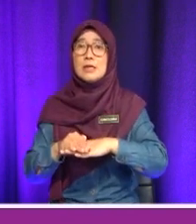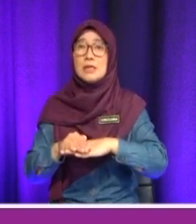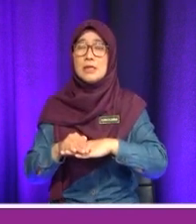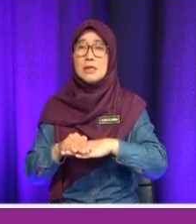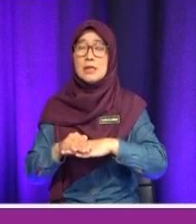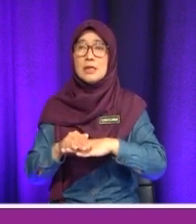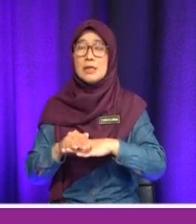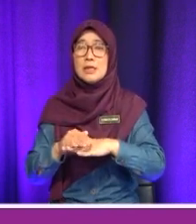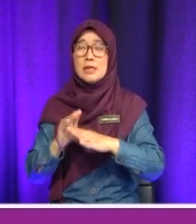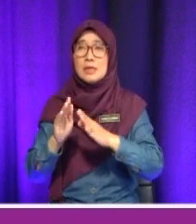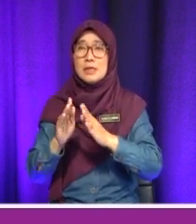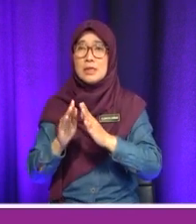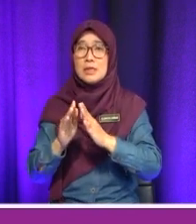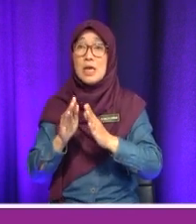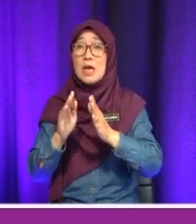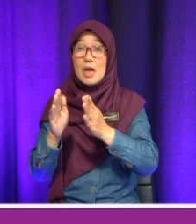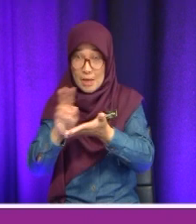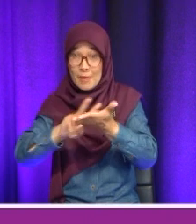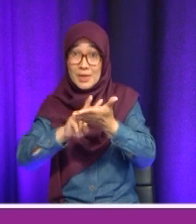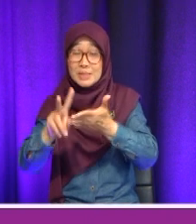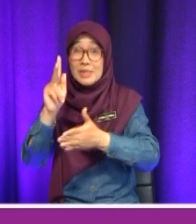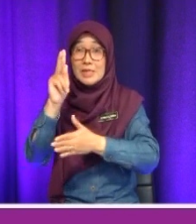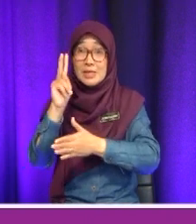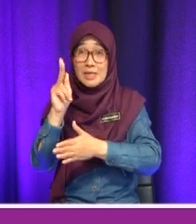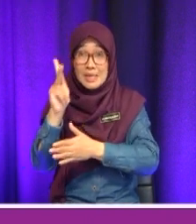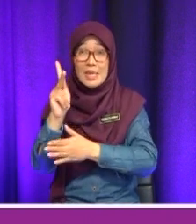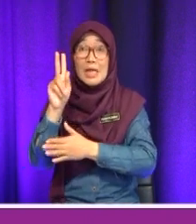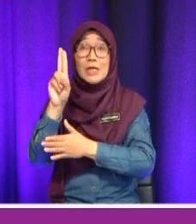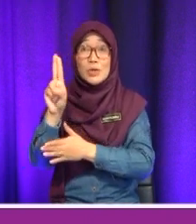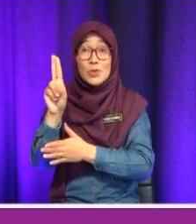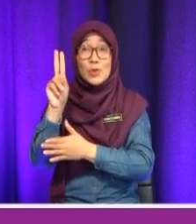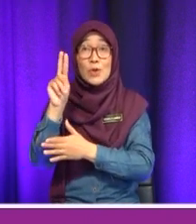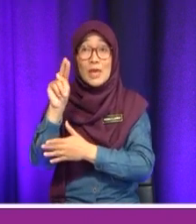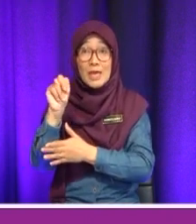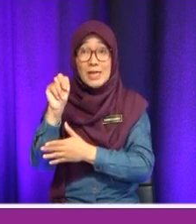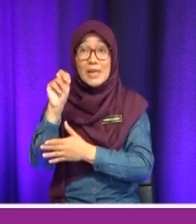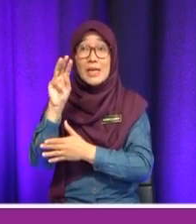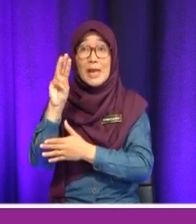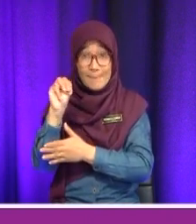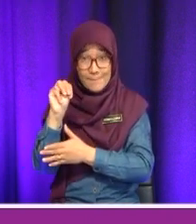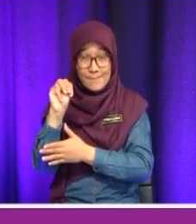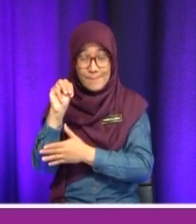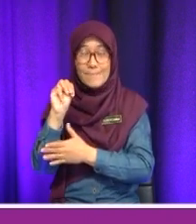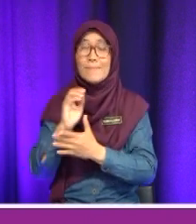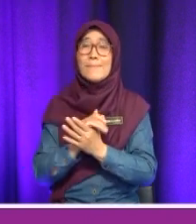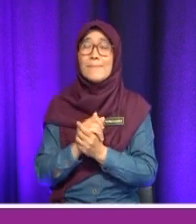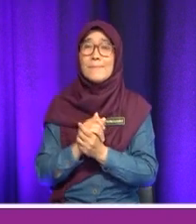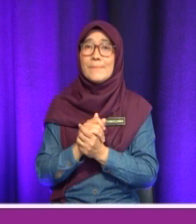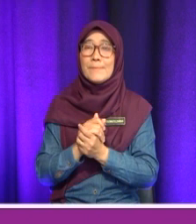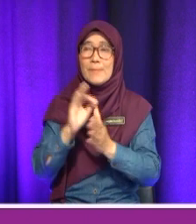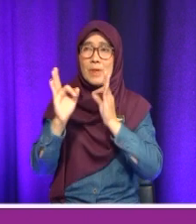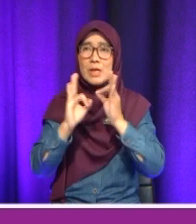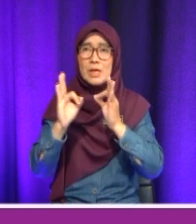oke UMN mengikut arahnya Oke kuning ungu merah hijau Oke seterusnya kalau